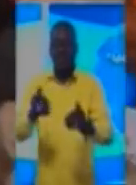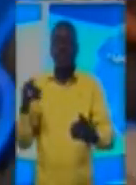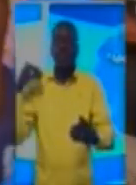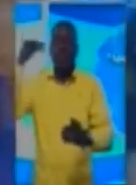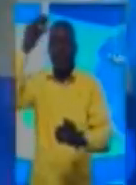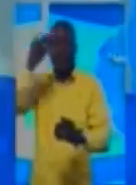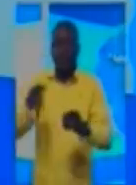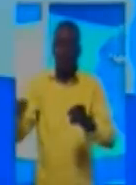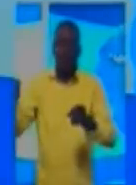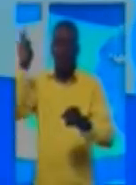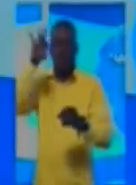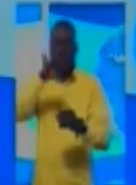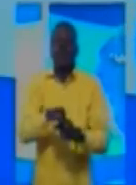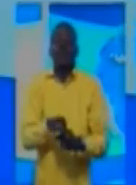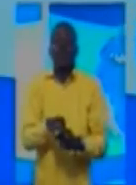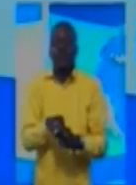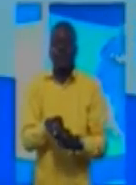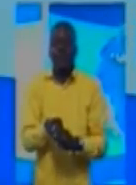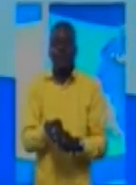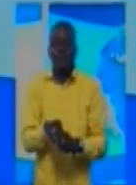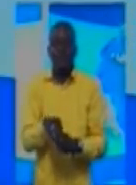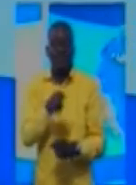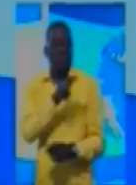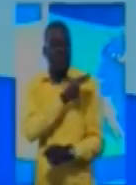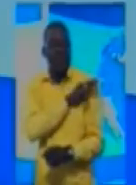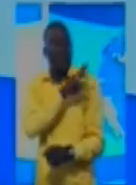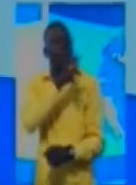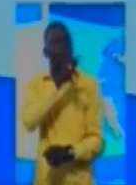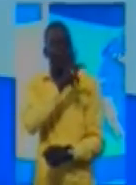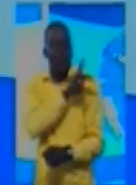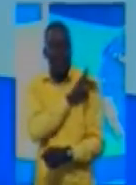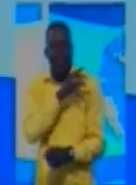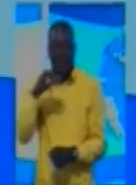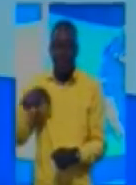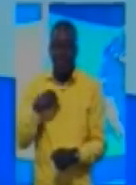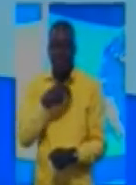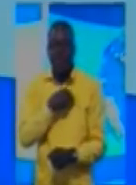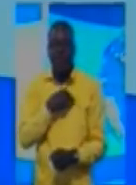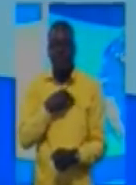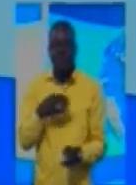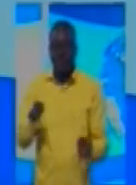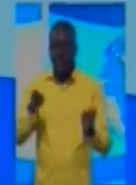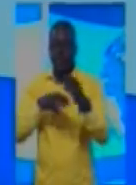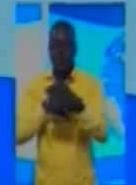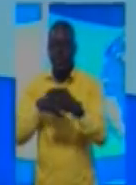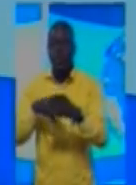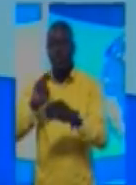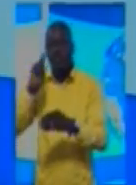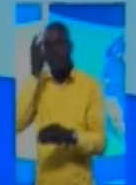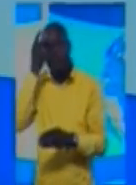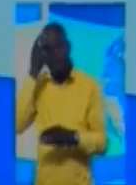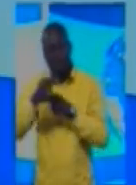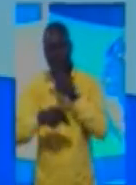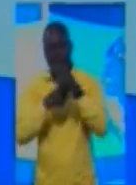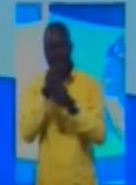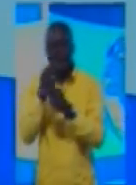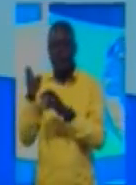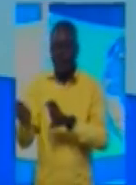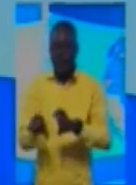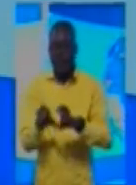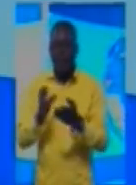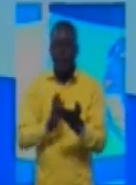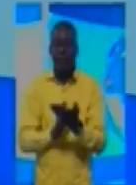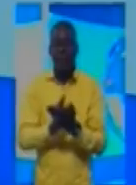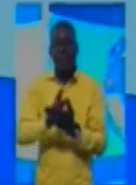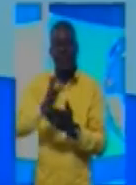électorales. Mahamadi Kouanda, membre du bureau politique national du CDP, fait partie des exclus